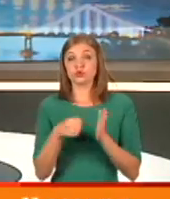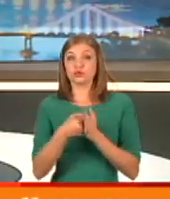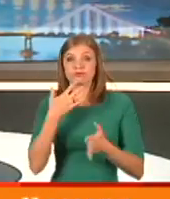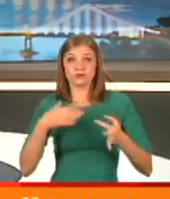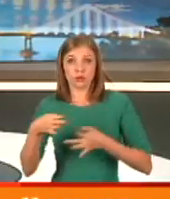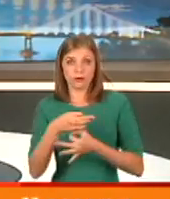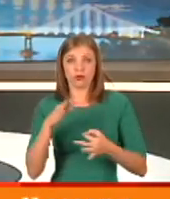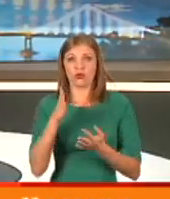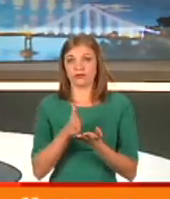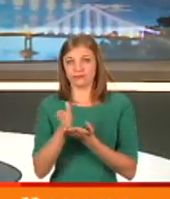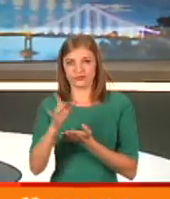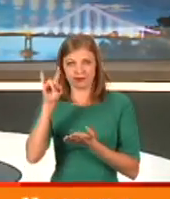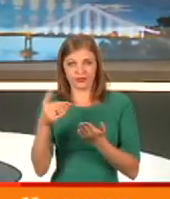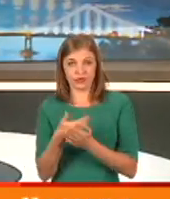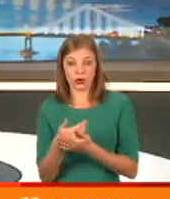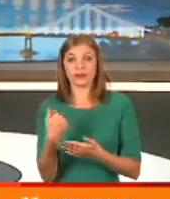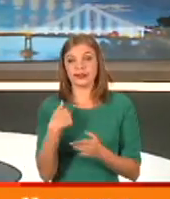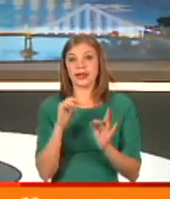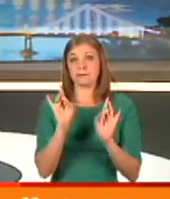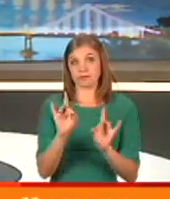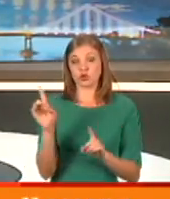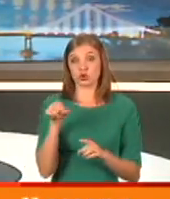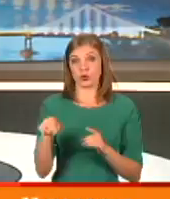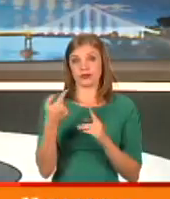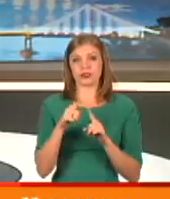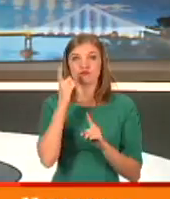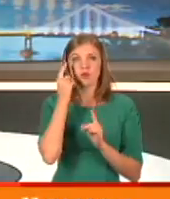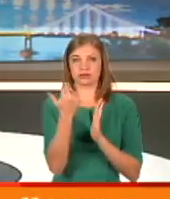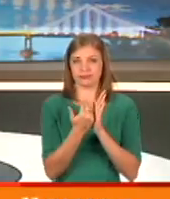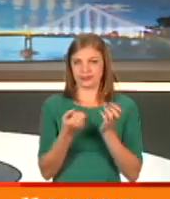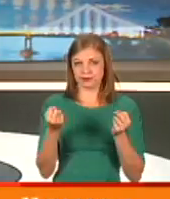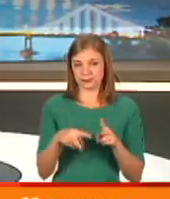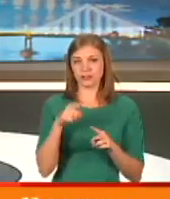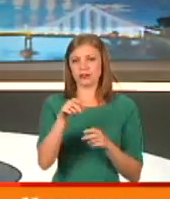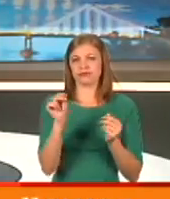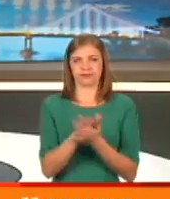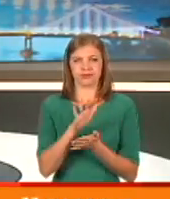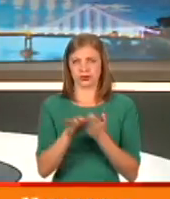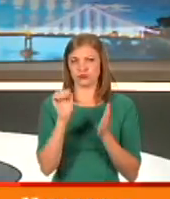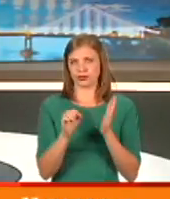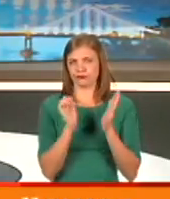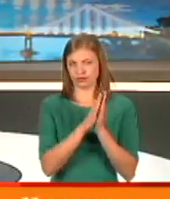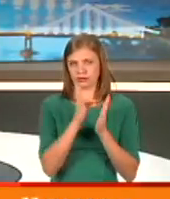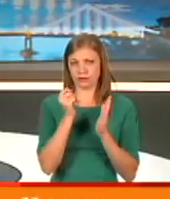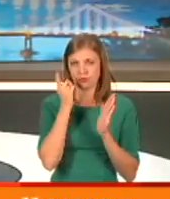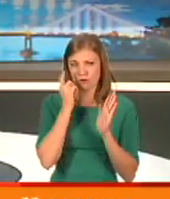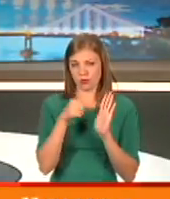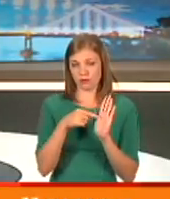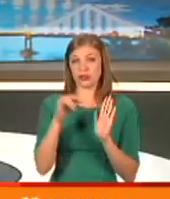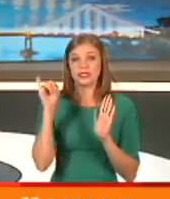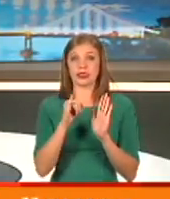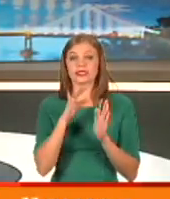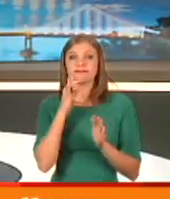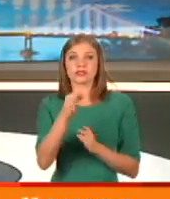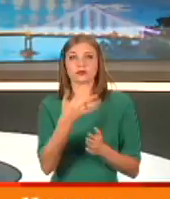до обговорення в розділі «Вікон». Я нагадаю, що телепортал – це мобільний додаток, який ви безкоштовно можете завантажити в свій телефон